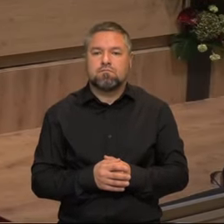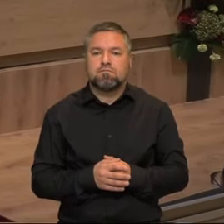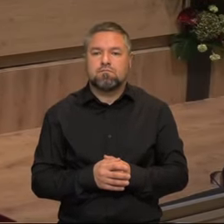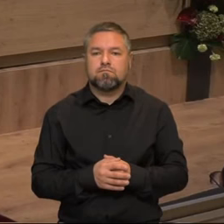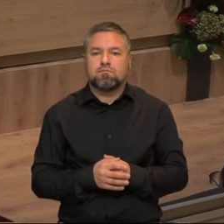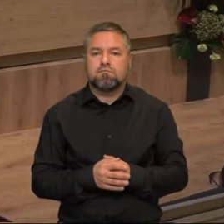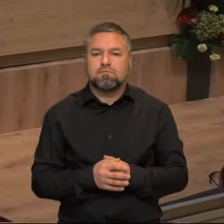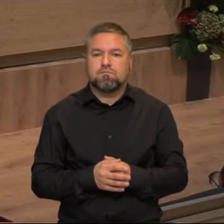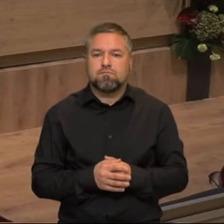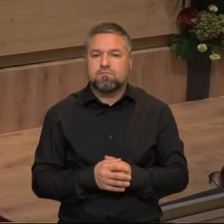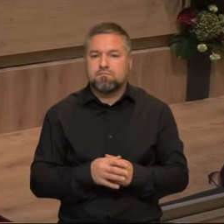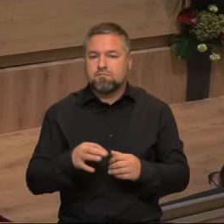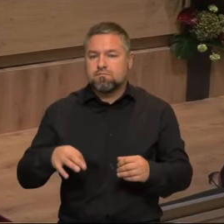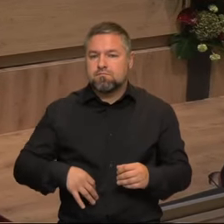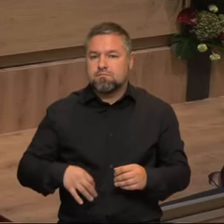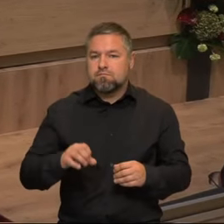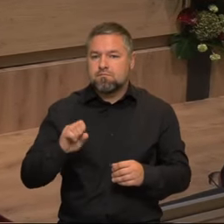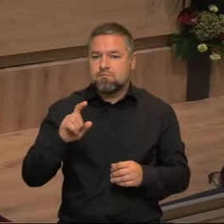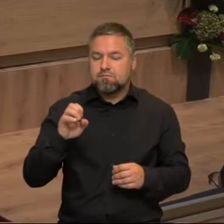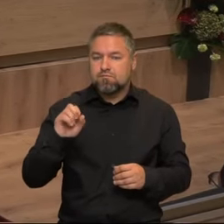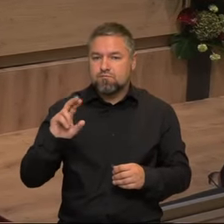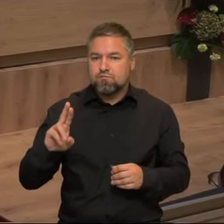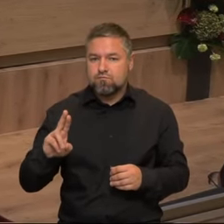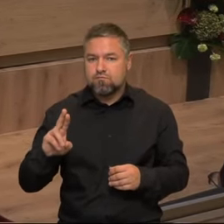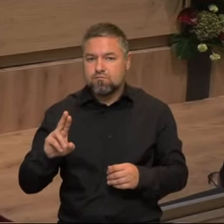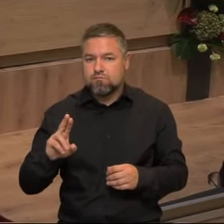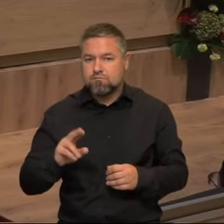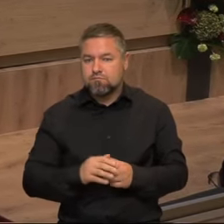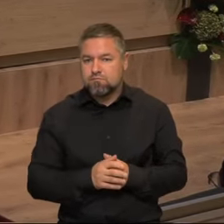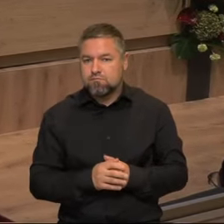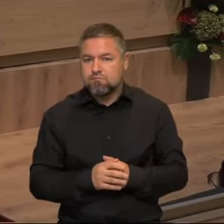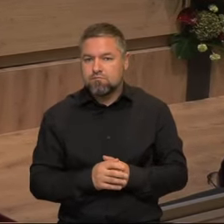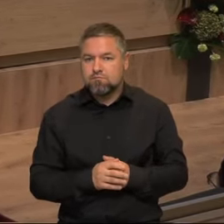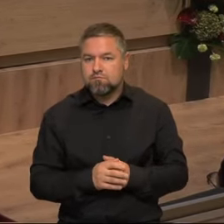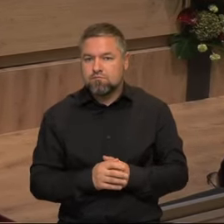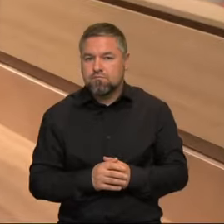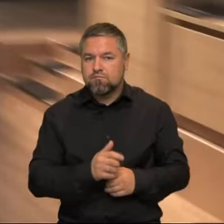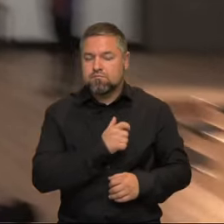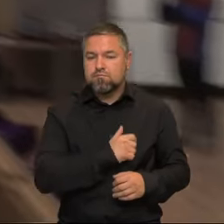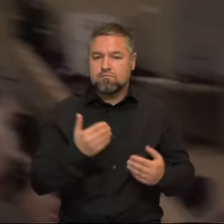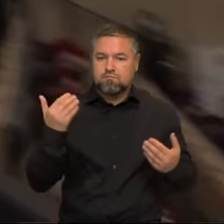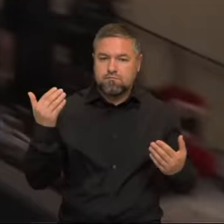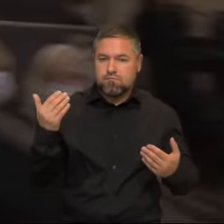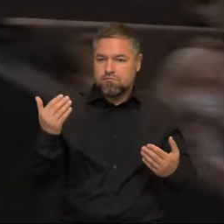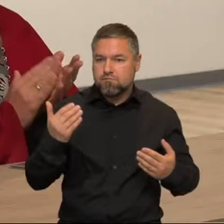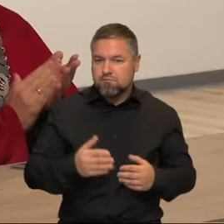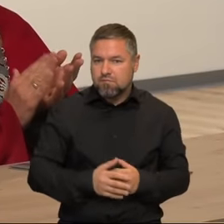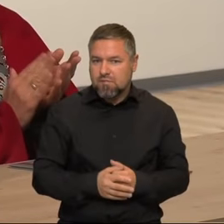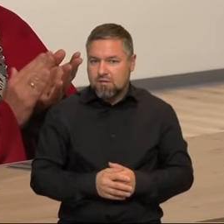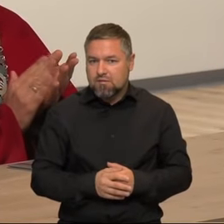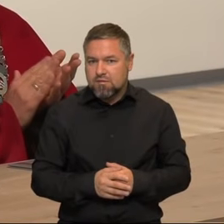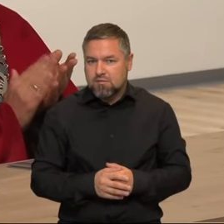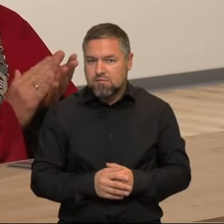Pana Artura Dunina, senatora Rzeczypospolitej Polskiej. Serdecznie witam